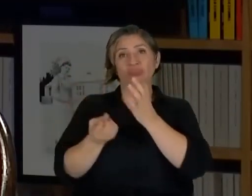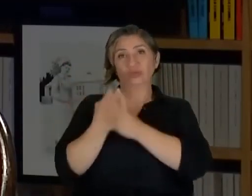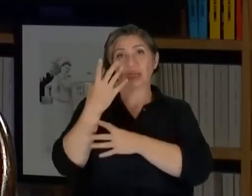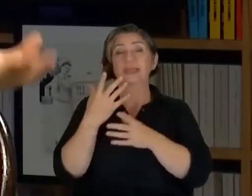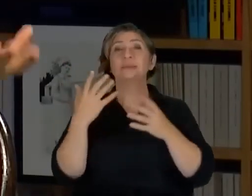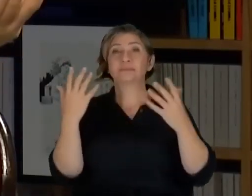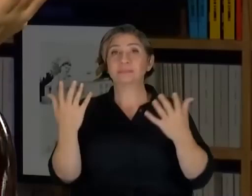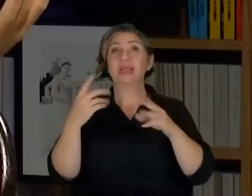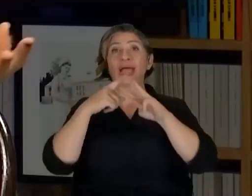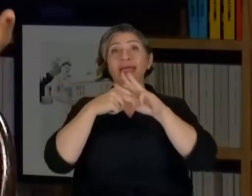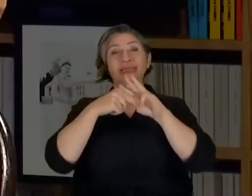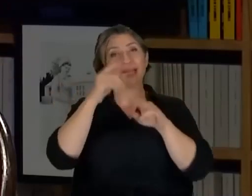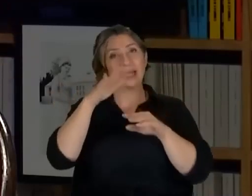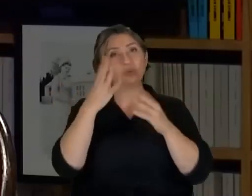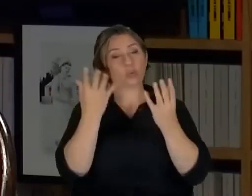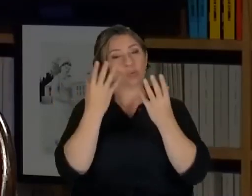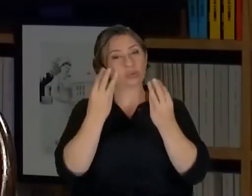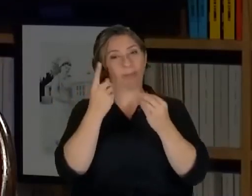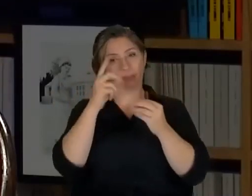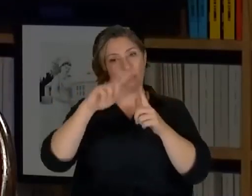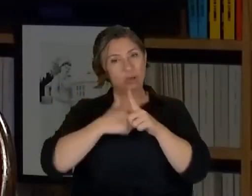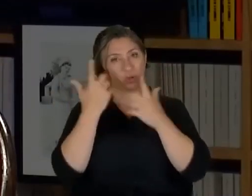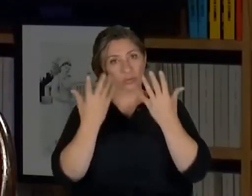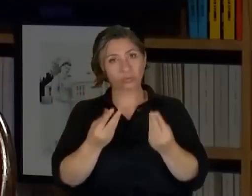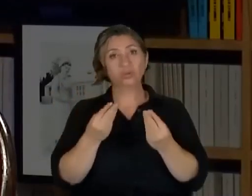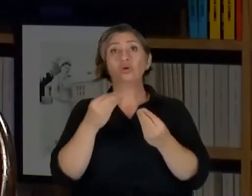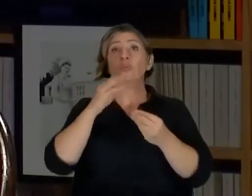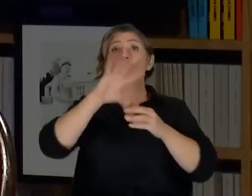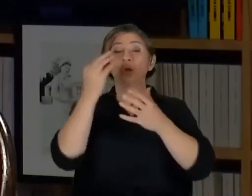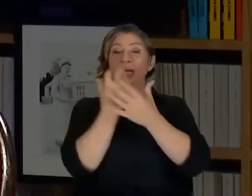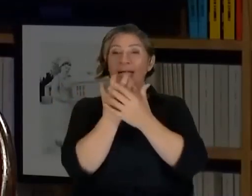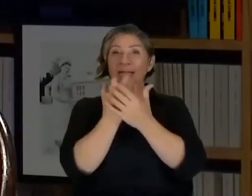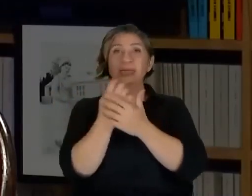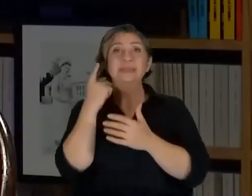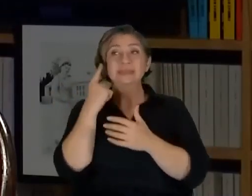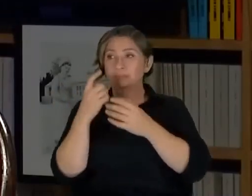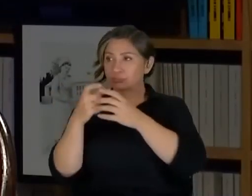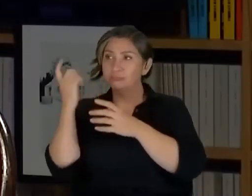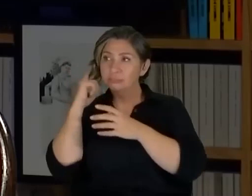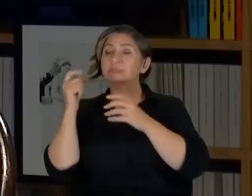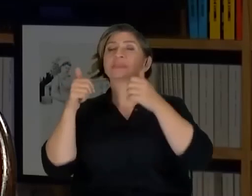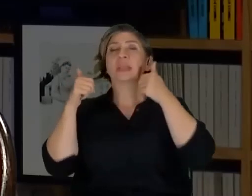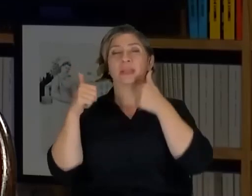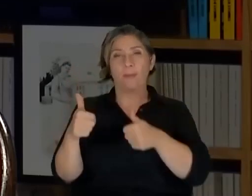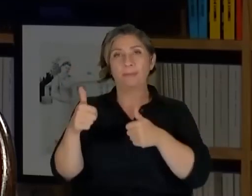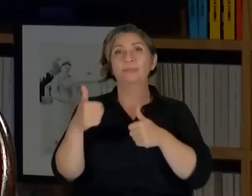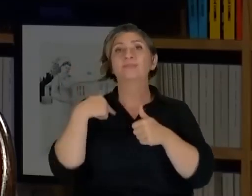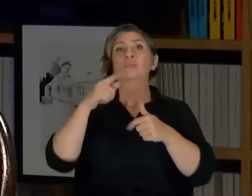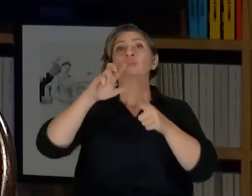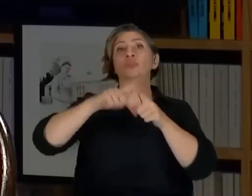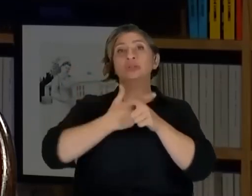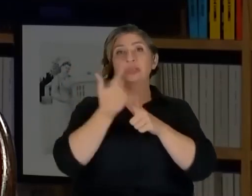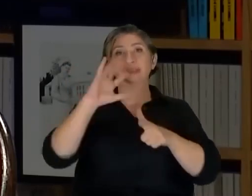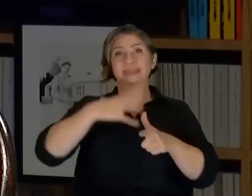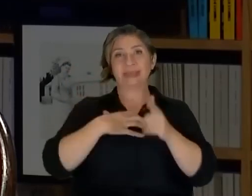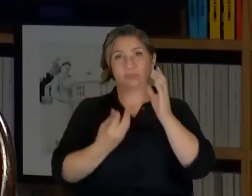ki işte Esra, yani çok niş ve güzel bir proje olmuş. Bütün kayıtlarını dinlettim. Tamam dediler. Biz bu